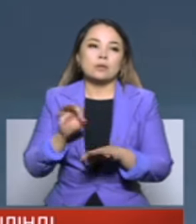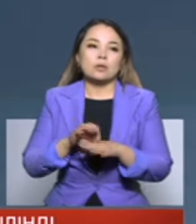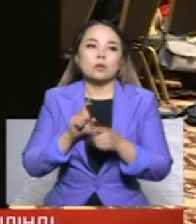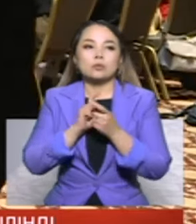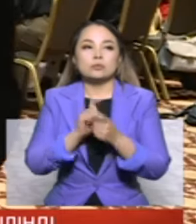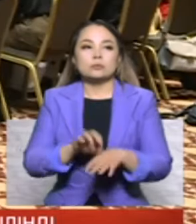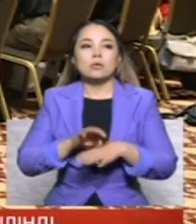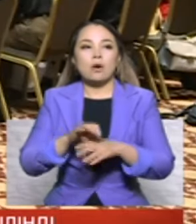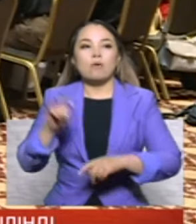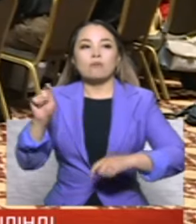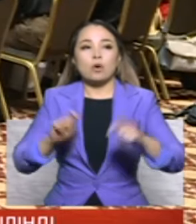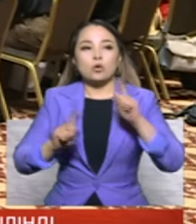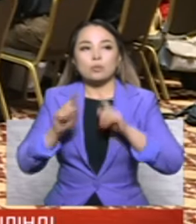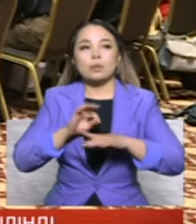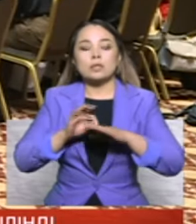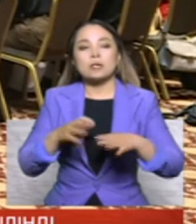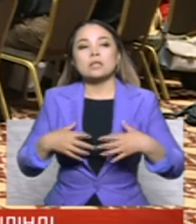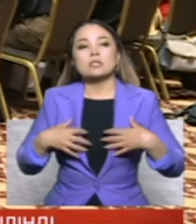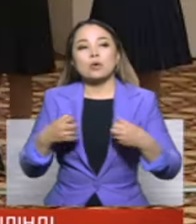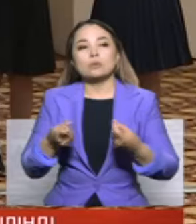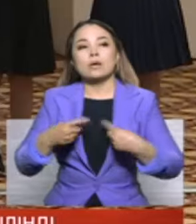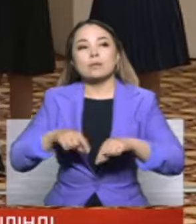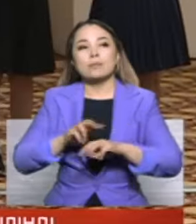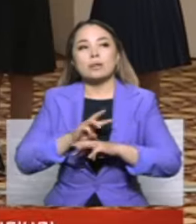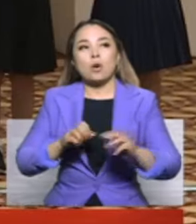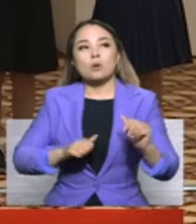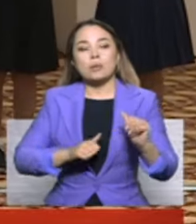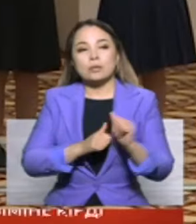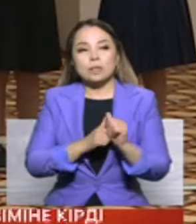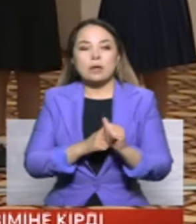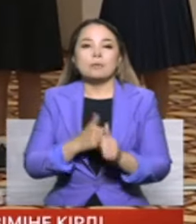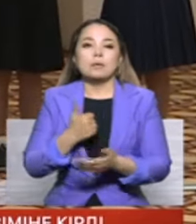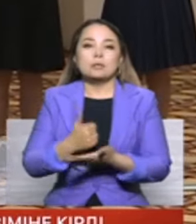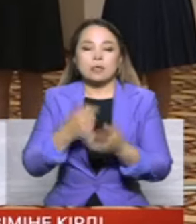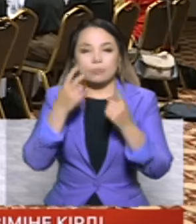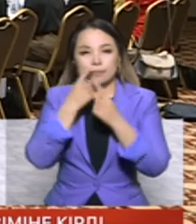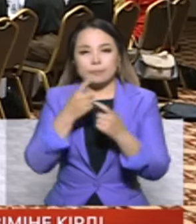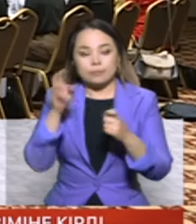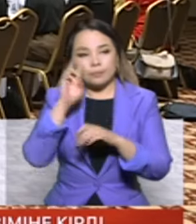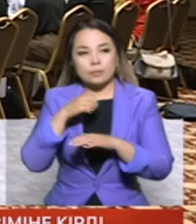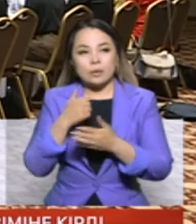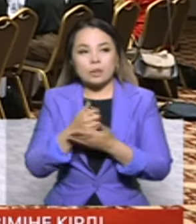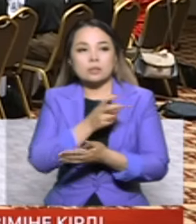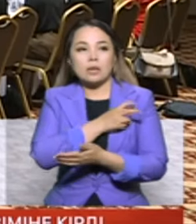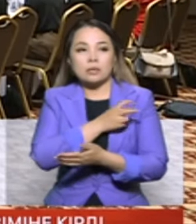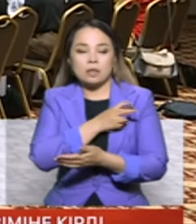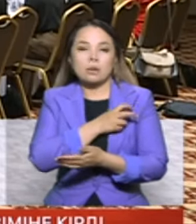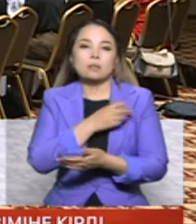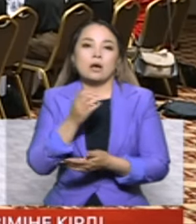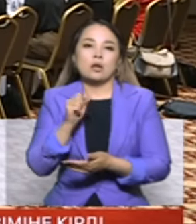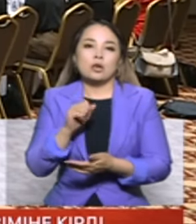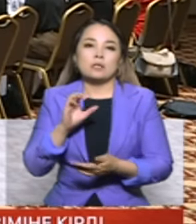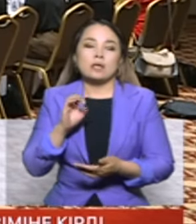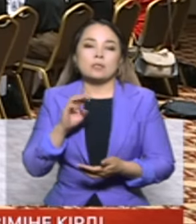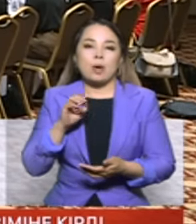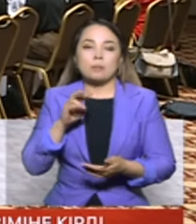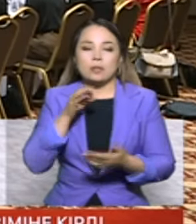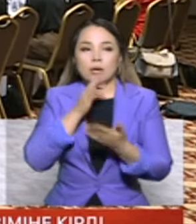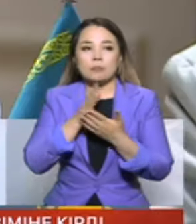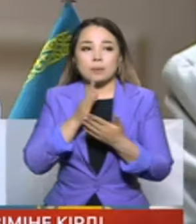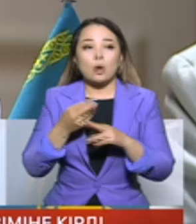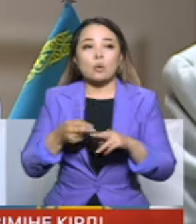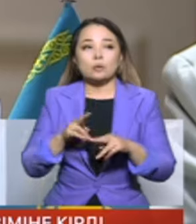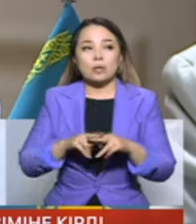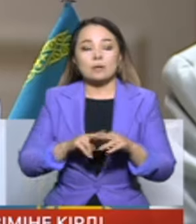күреске арналған форумда денсаулық сақтау министрінің орынбасары бас мемлекеттік санитариялық дәрігер Айжан Исмағамбетов айтты.